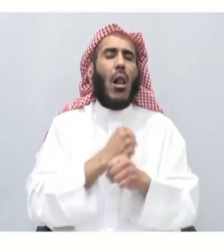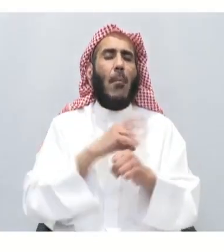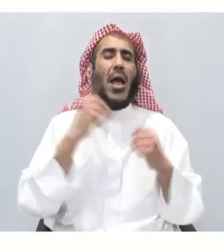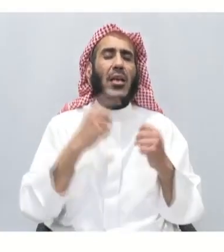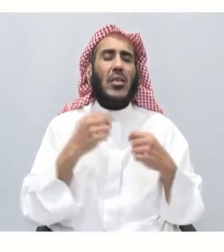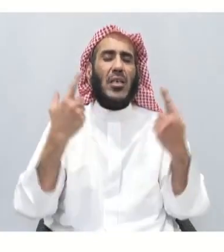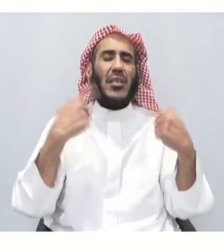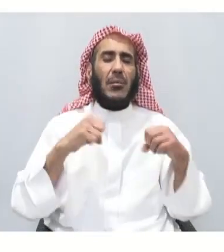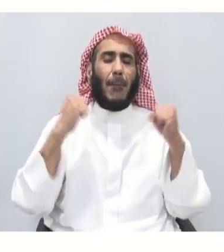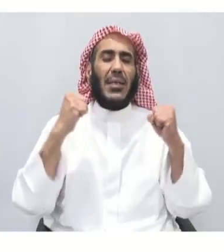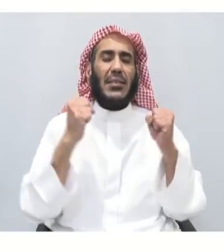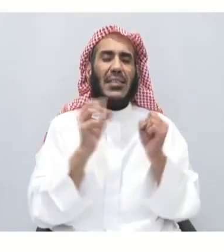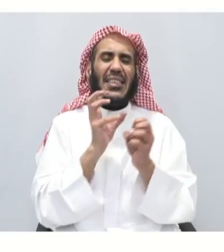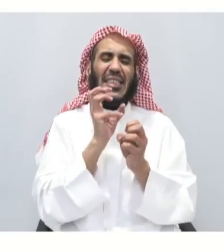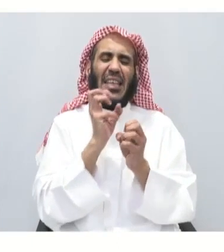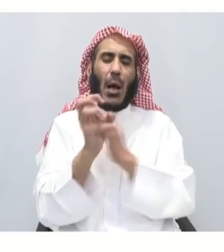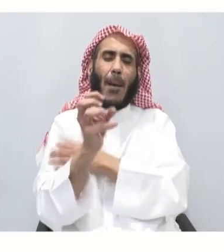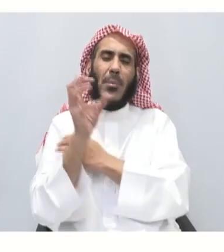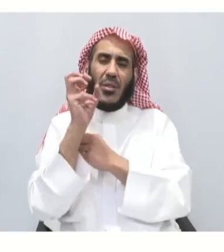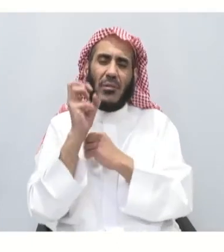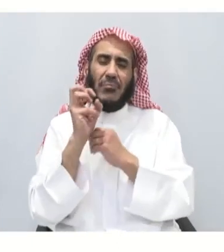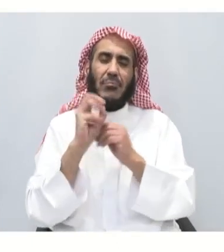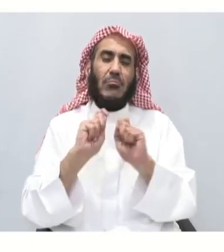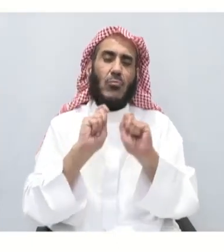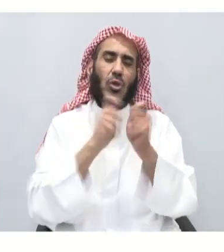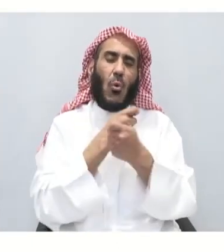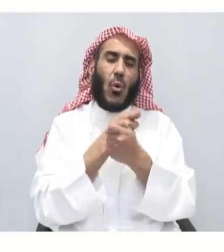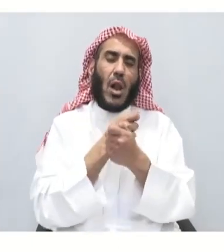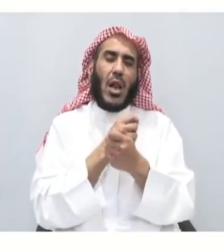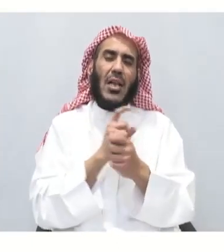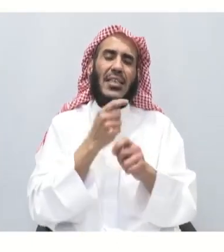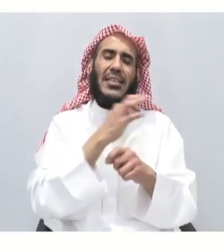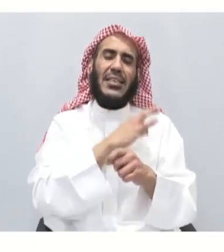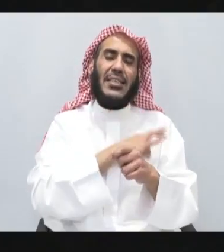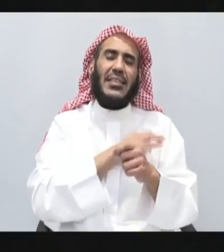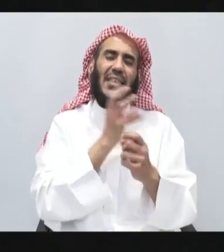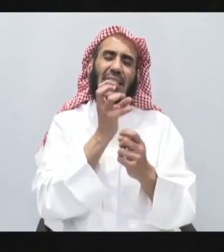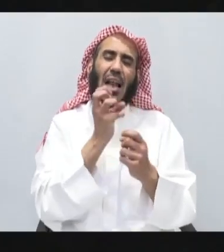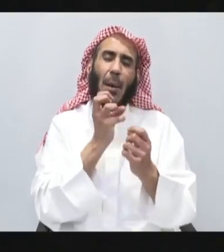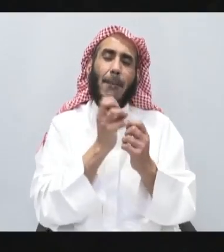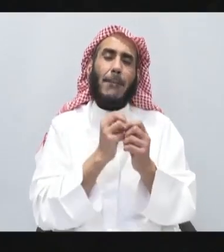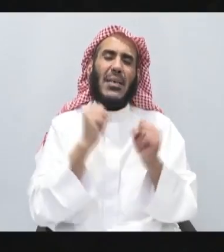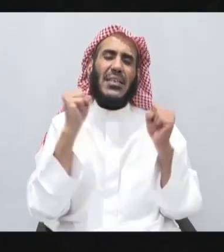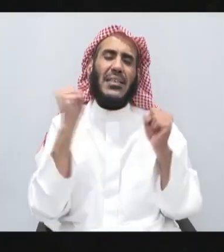تبدا تنقبض هذه العضلات وتتحول هذه تستفيد من او تستهلك من الطاقه الكيميائيه